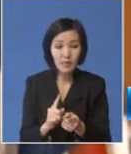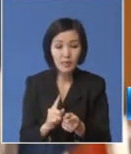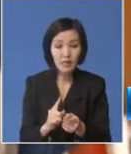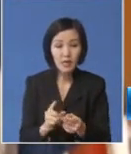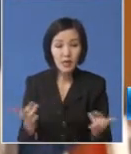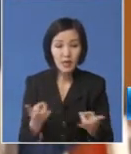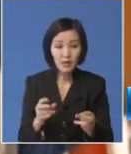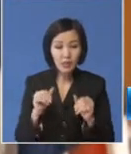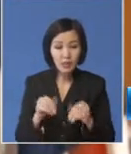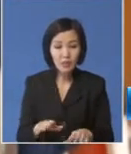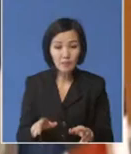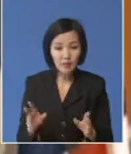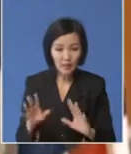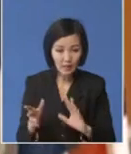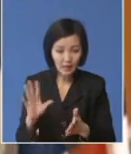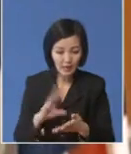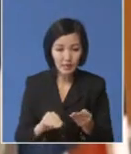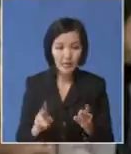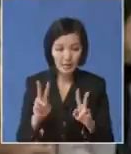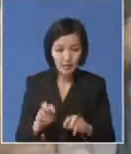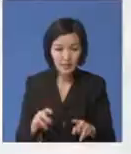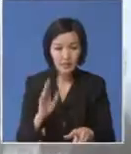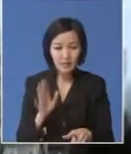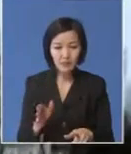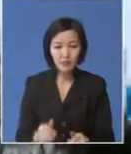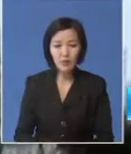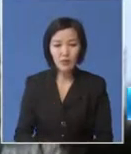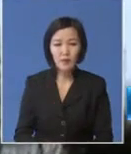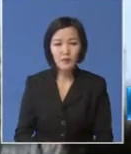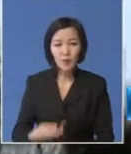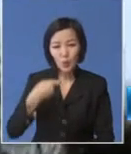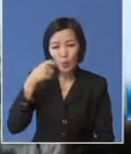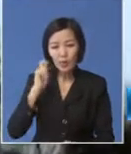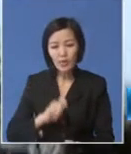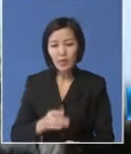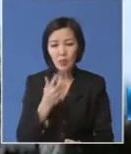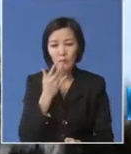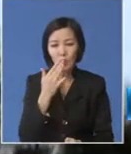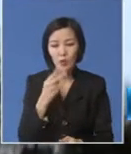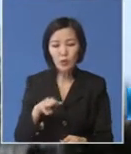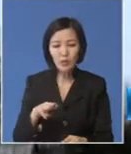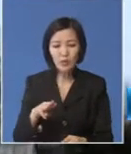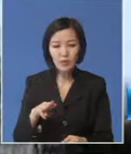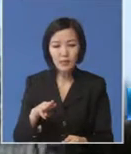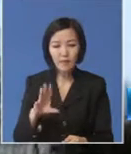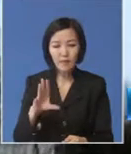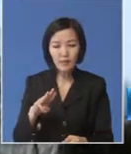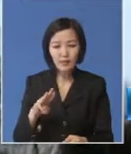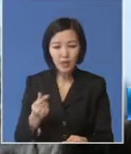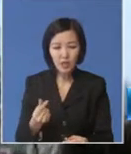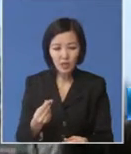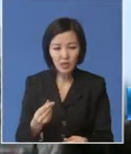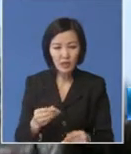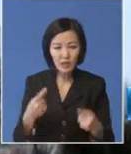шешім қайта қарастырылуы мүмкін екен алға тартты. Украинаның ұлттық валютасы құнсызданды. Салдарынан жаңа жылдан бастап,